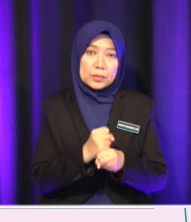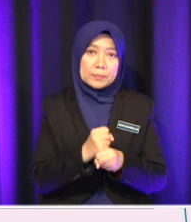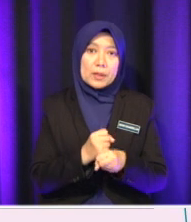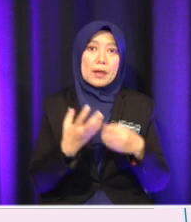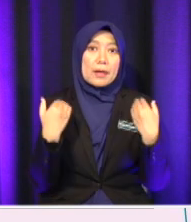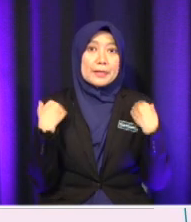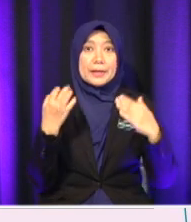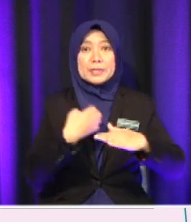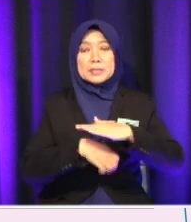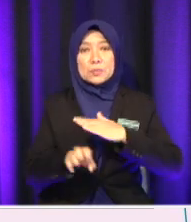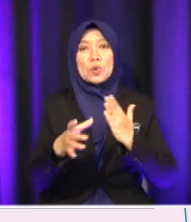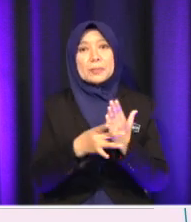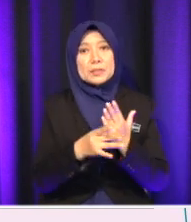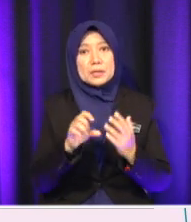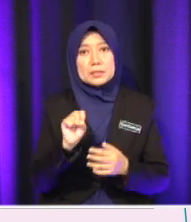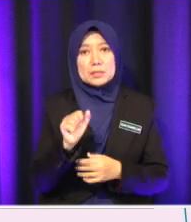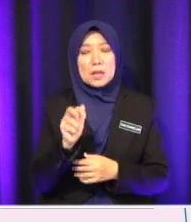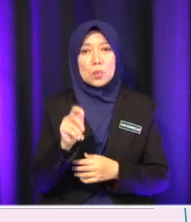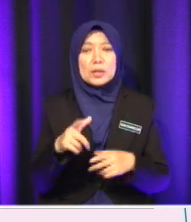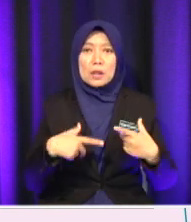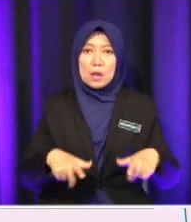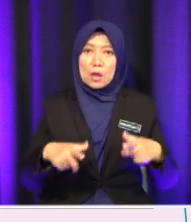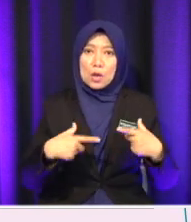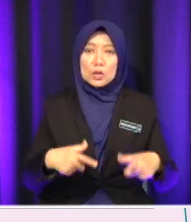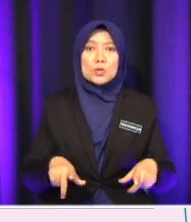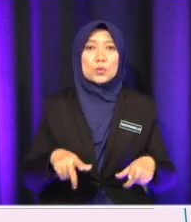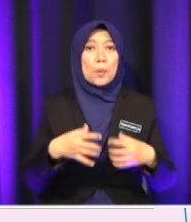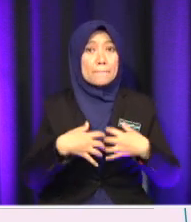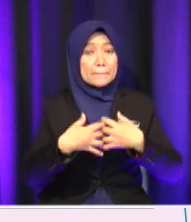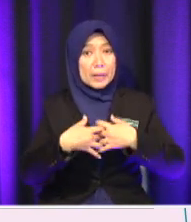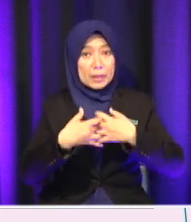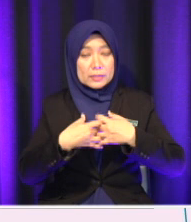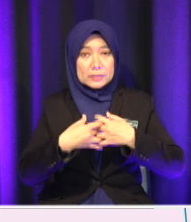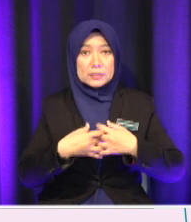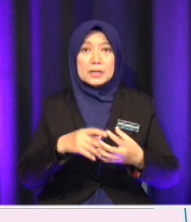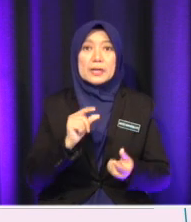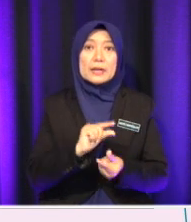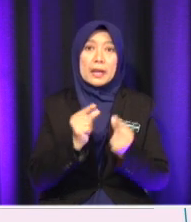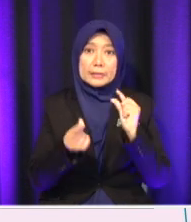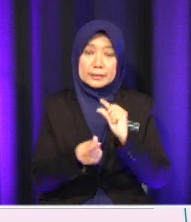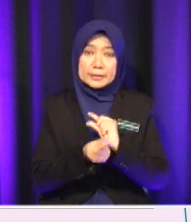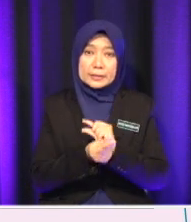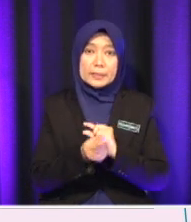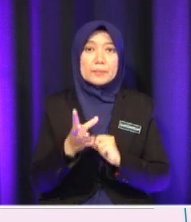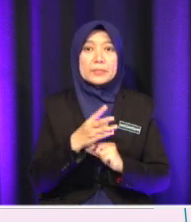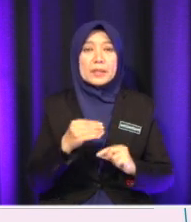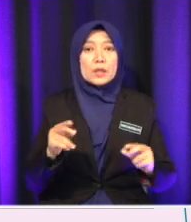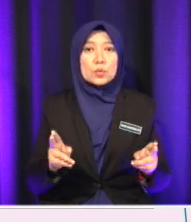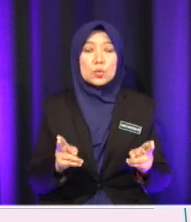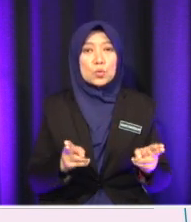ekspor minyak sawit esport kayu balap genre alat ganti pengangkutan urusnya ke